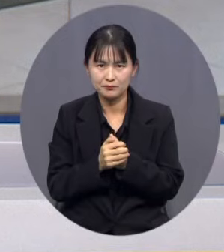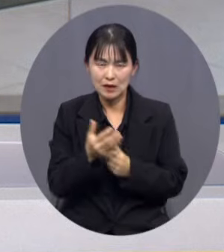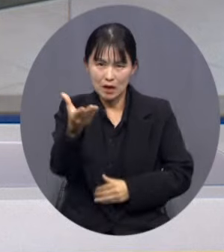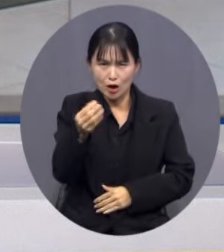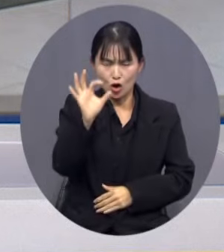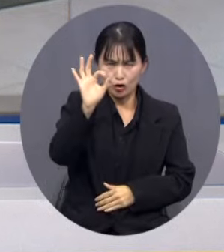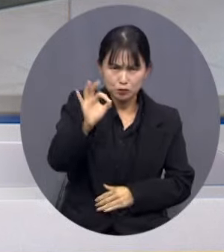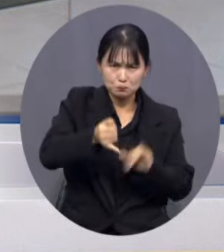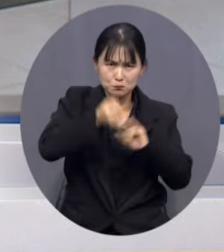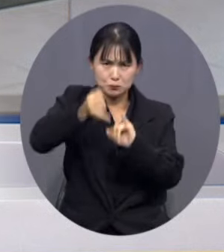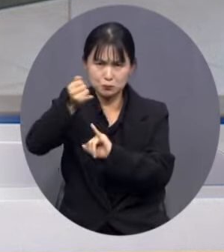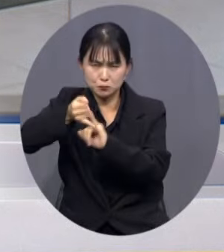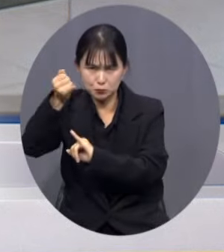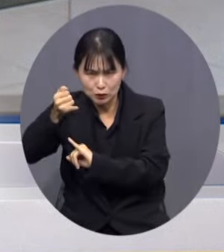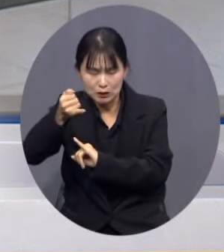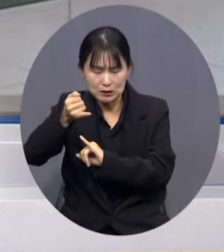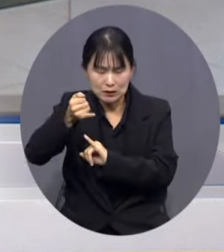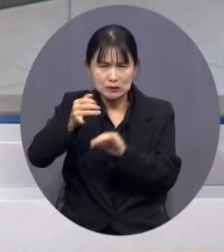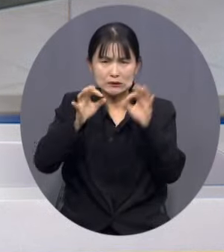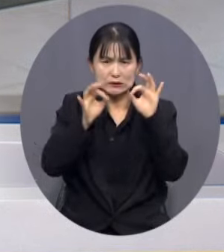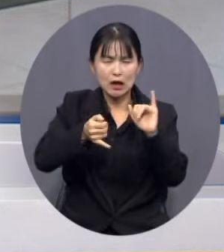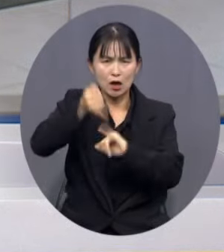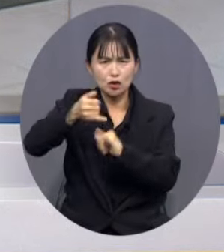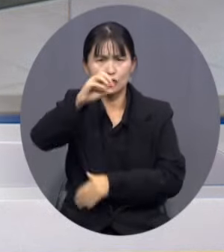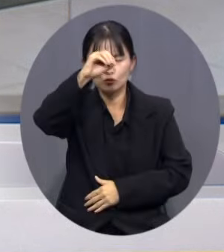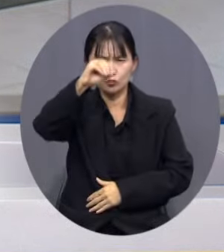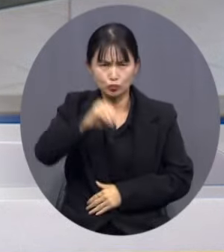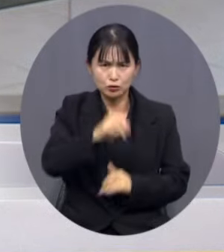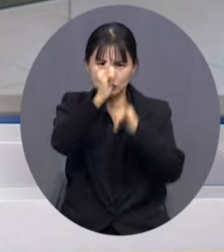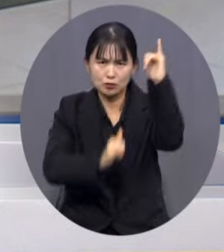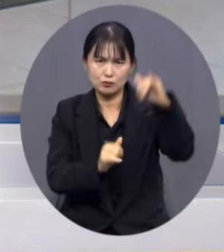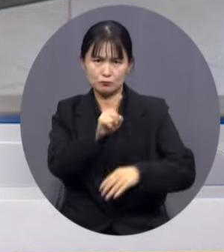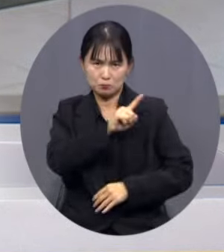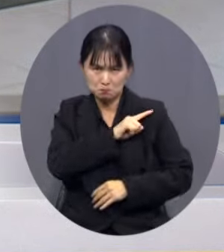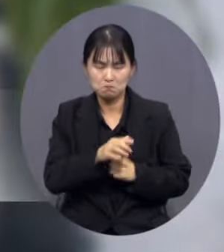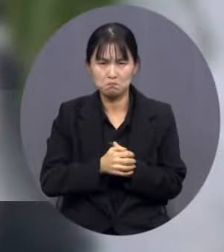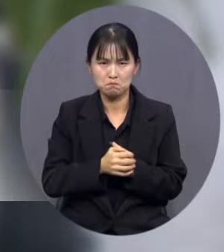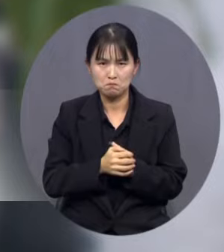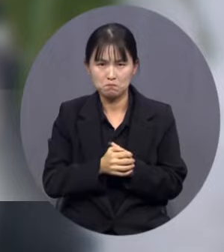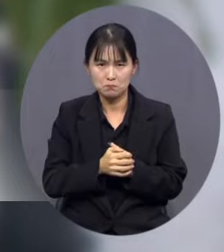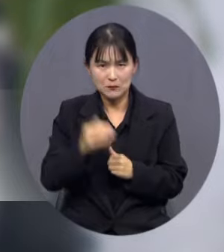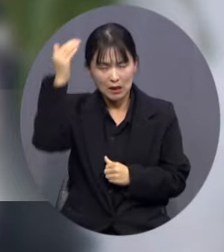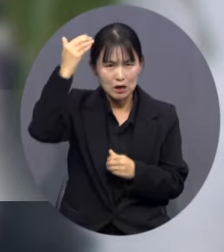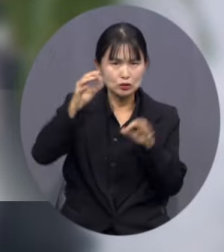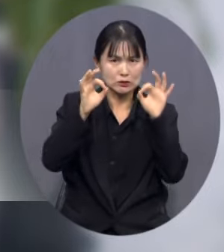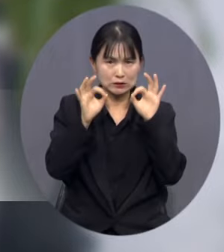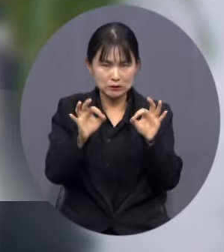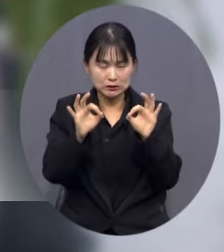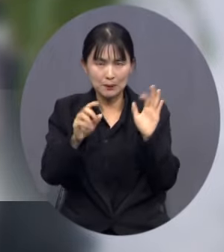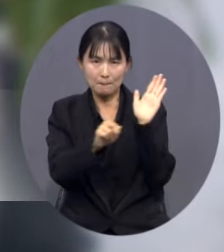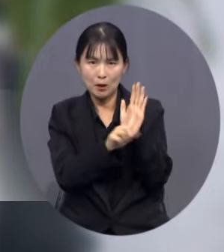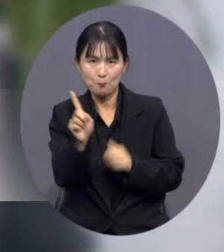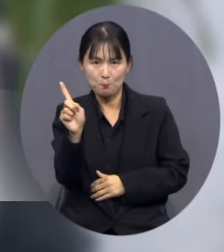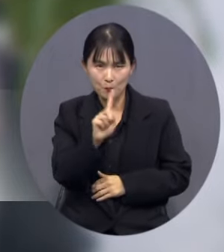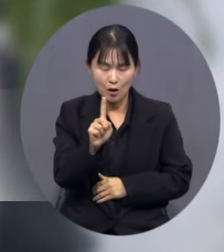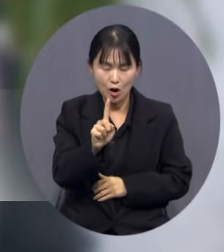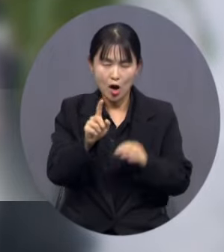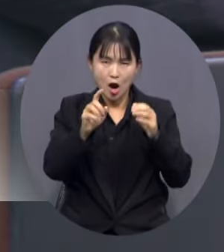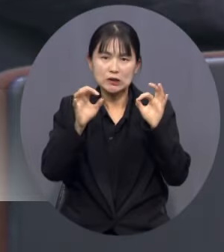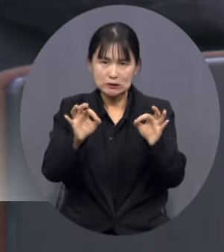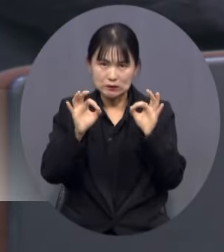대출금을 제때 갚지 못하는 금융기관 연체율이 역대 최고치를 기록했습니다. 한국은행 제주본부가 발표한